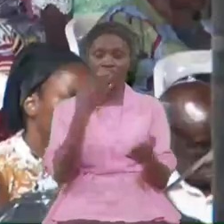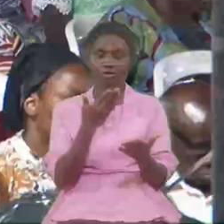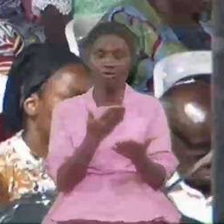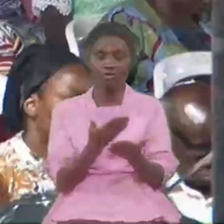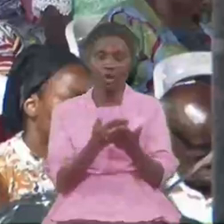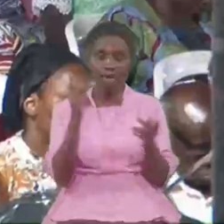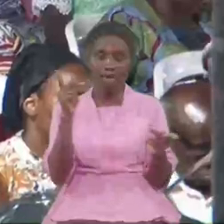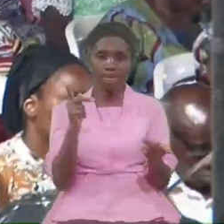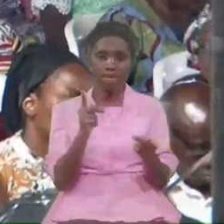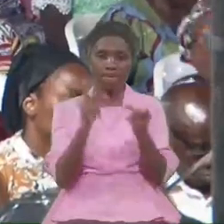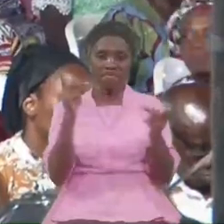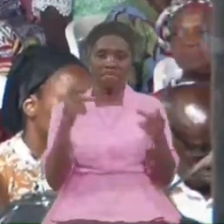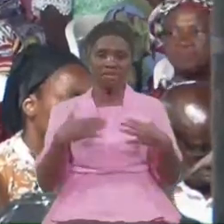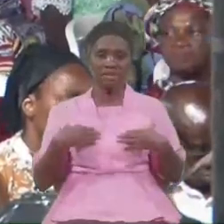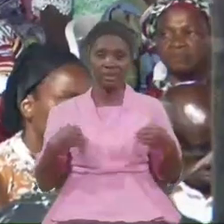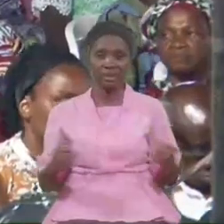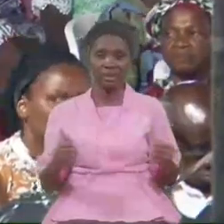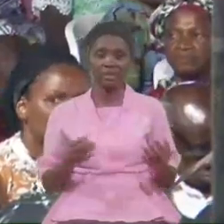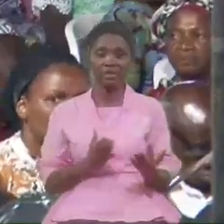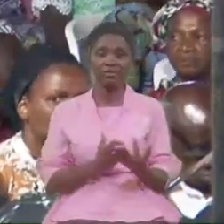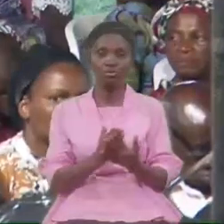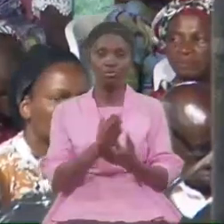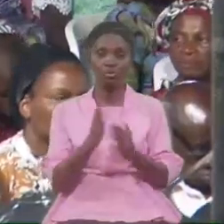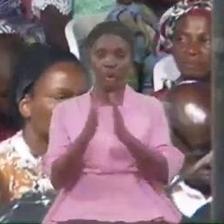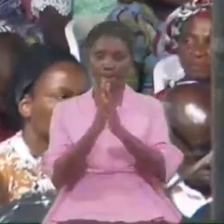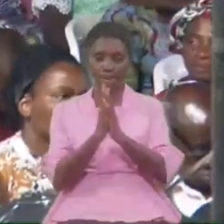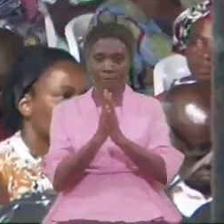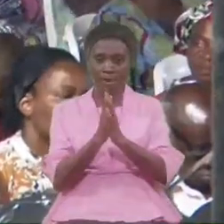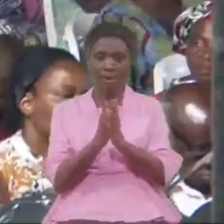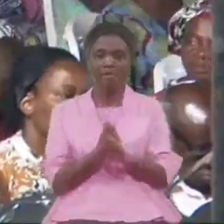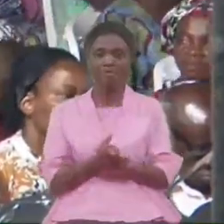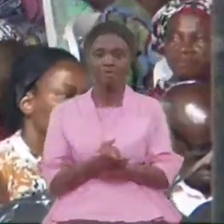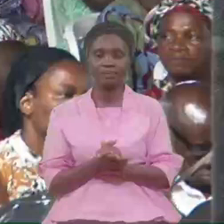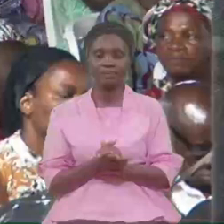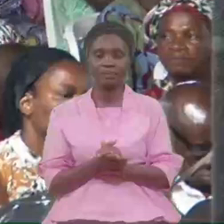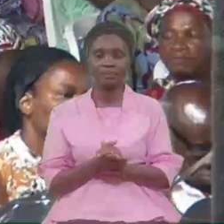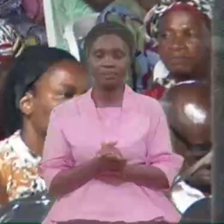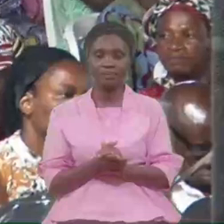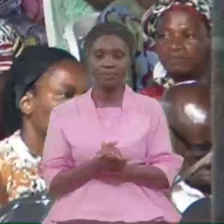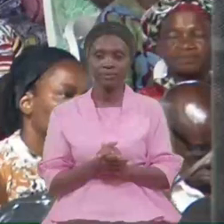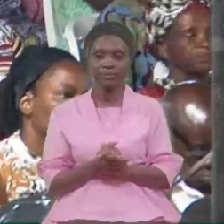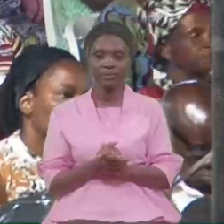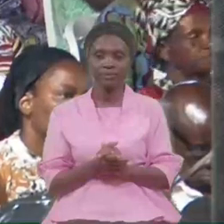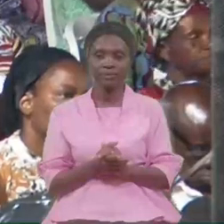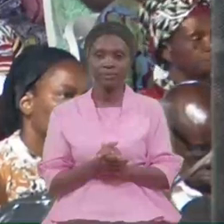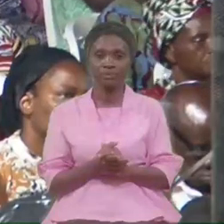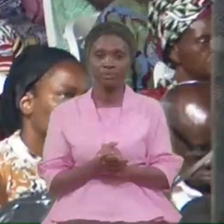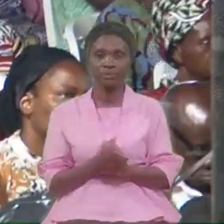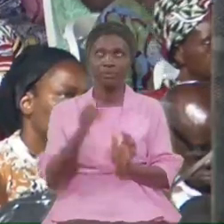la possibilité accordée de la santé, de la guérison à travers la prière.